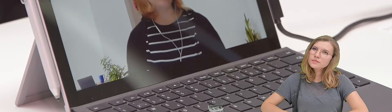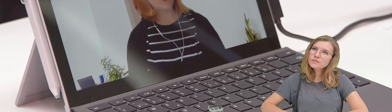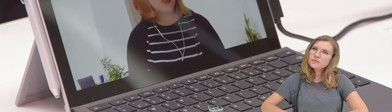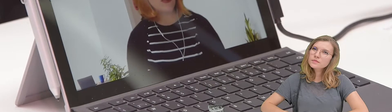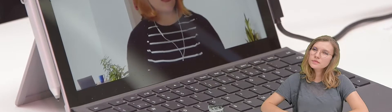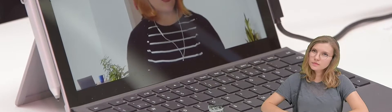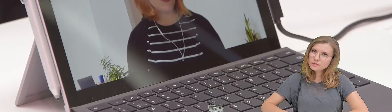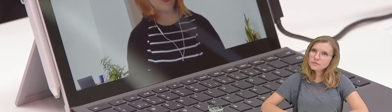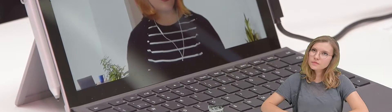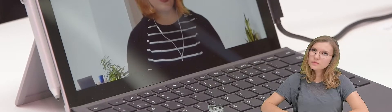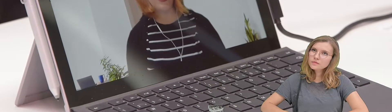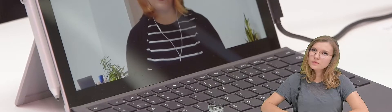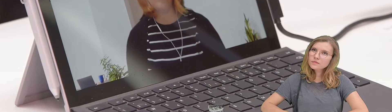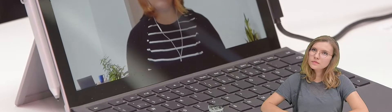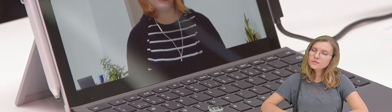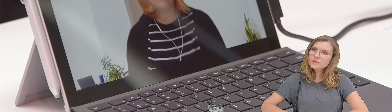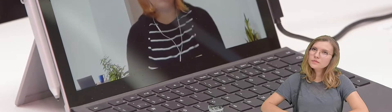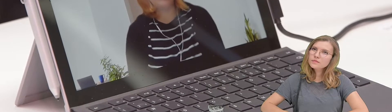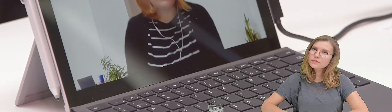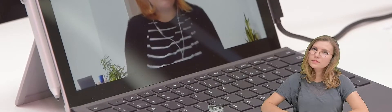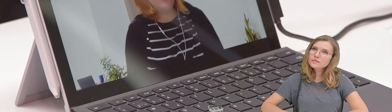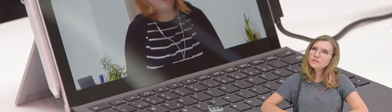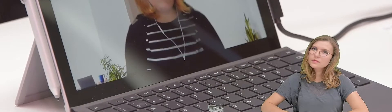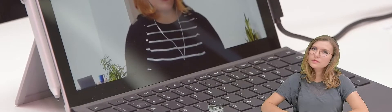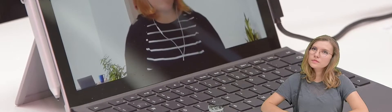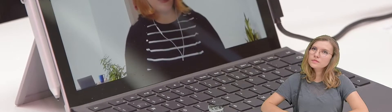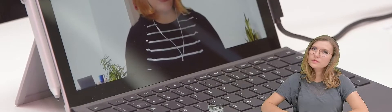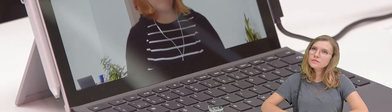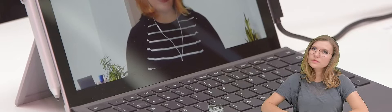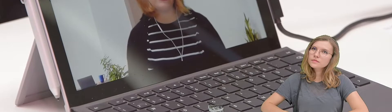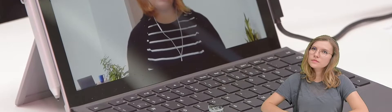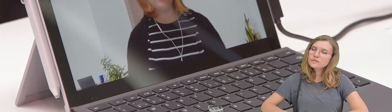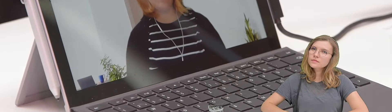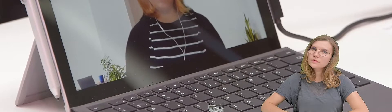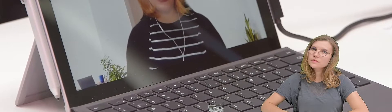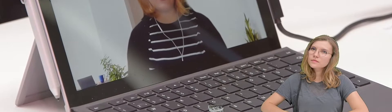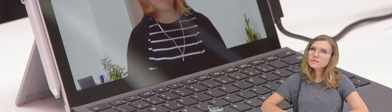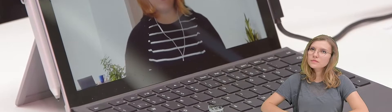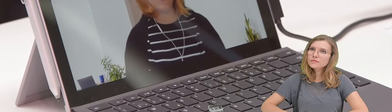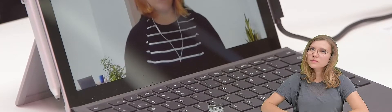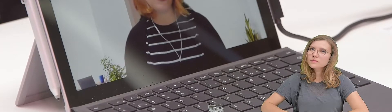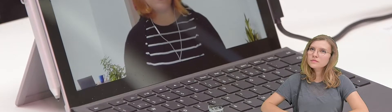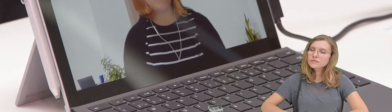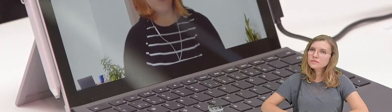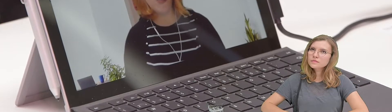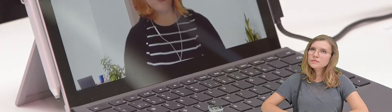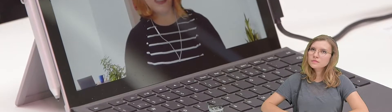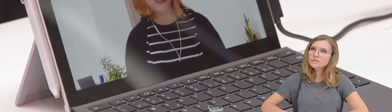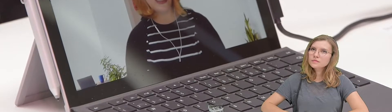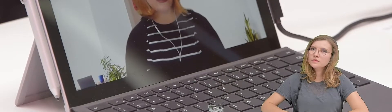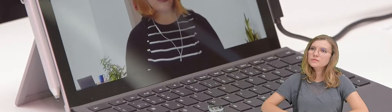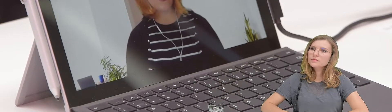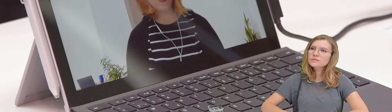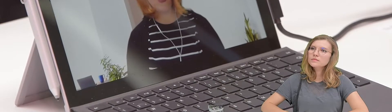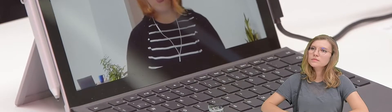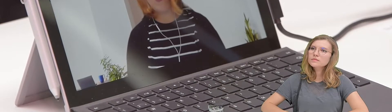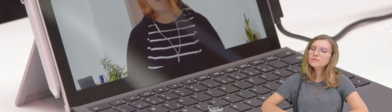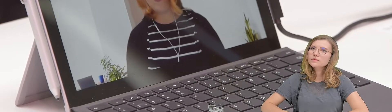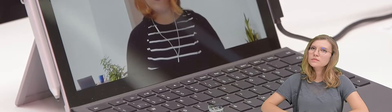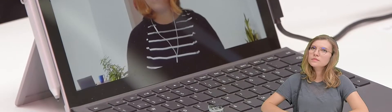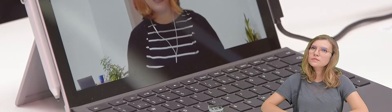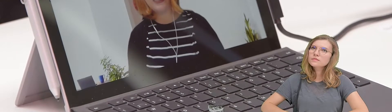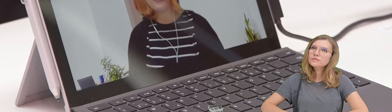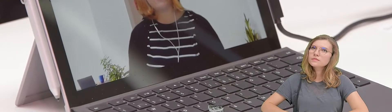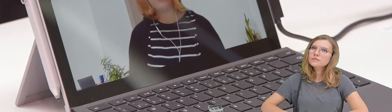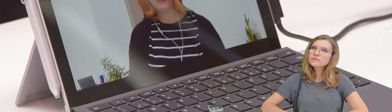diese Emojis und die hat man im Prinzip ja immer dabei, weil die eben bei der Smartphone-Tastatur auch integriert sind.